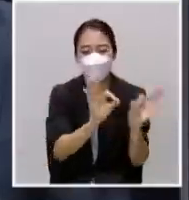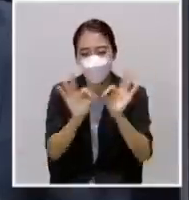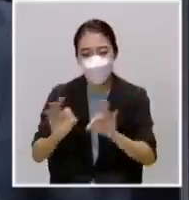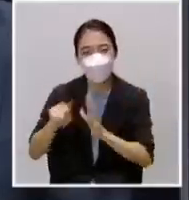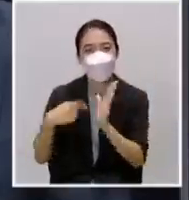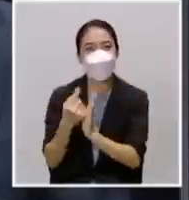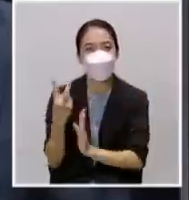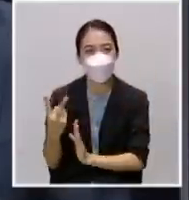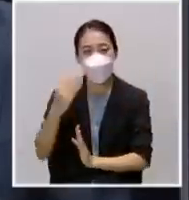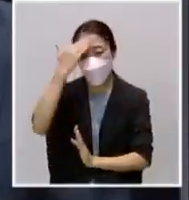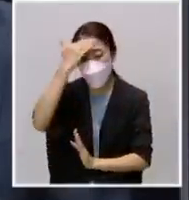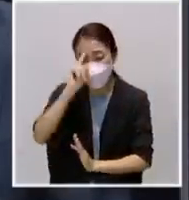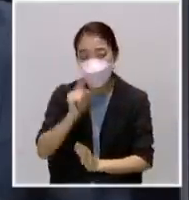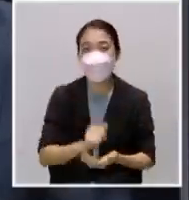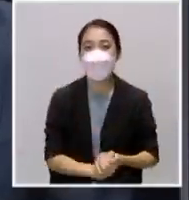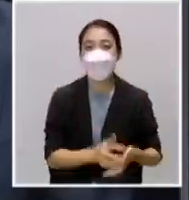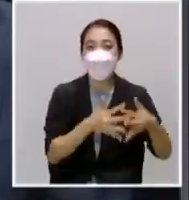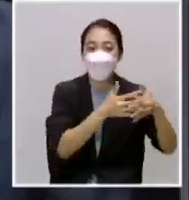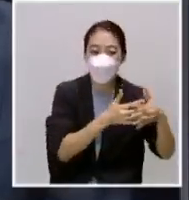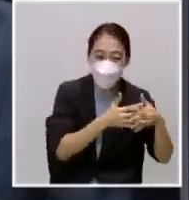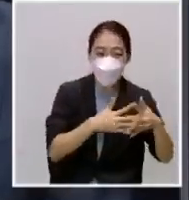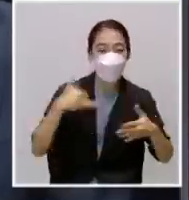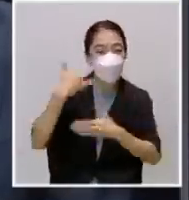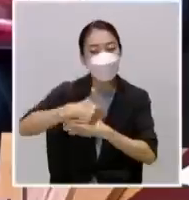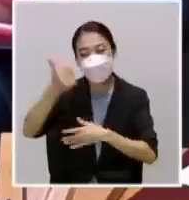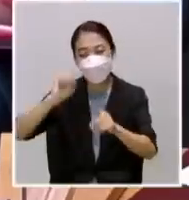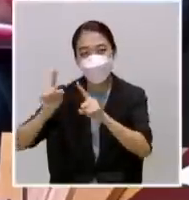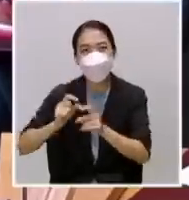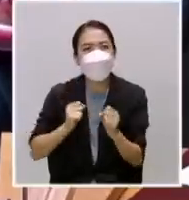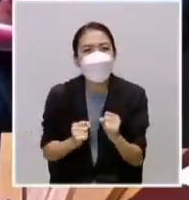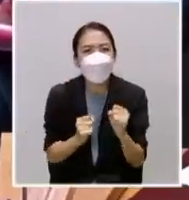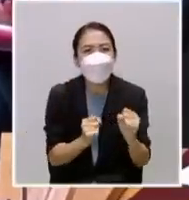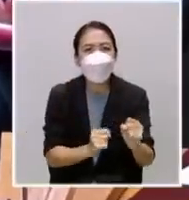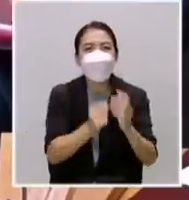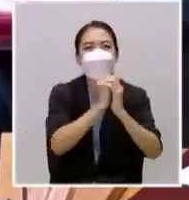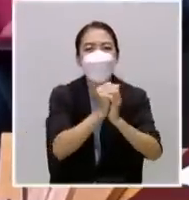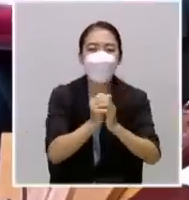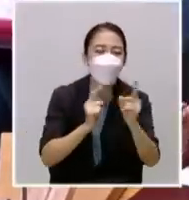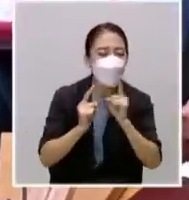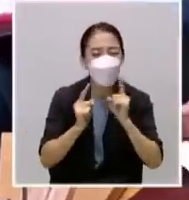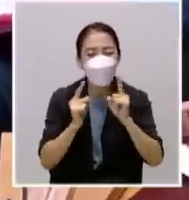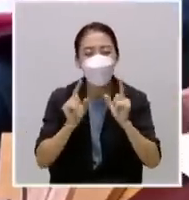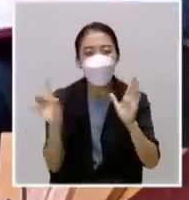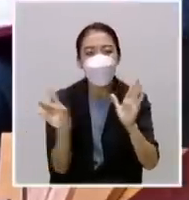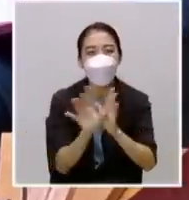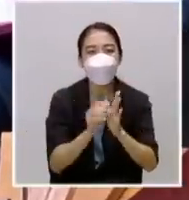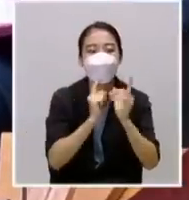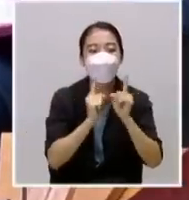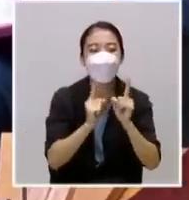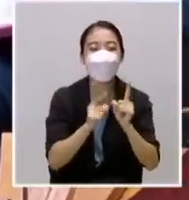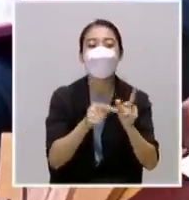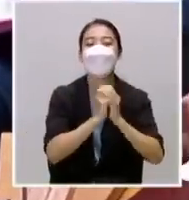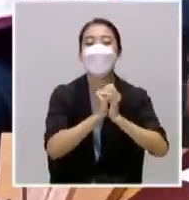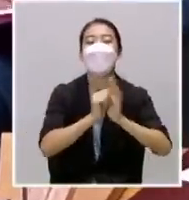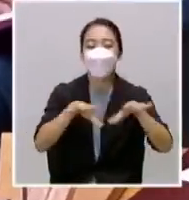ทศอื่นๆพยายามเจรจากับจีนจนนาทีสุดท้ายและในที่สุดสามารถเกลี้ยกล่อมจีนให้งดออกเสียงได้สำ